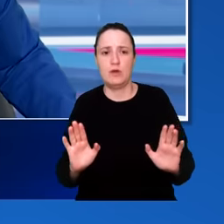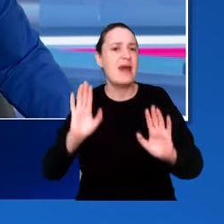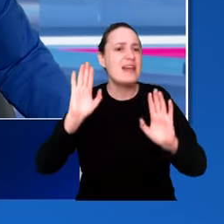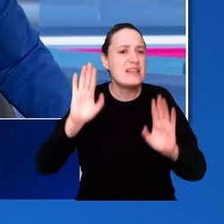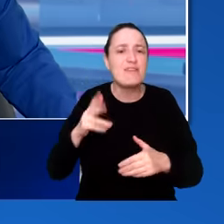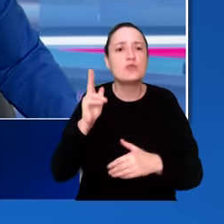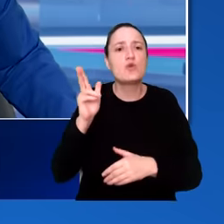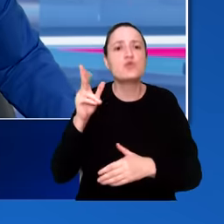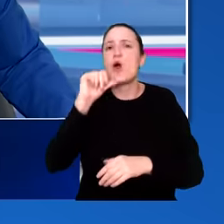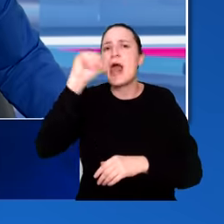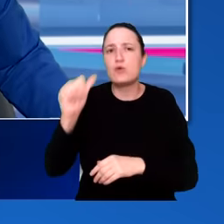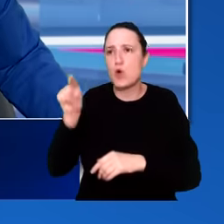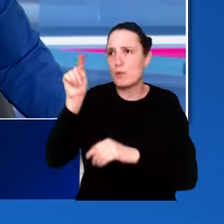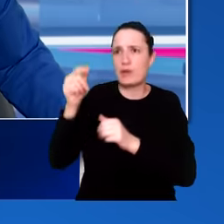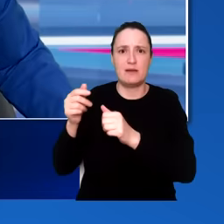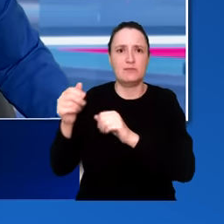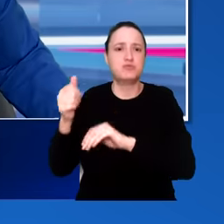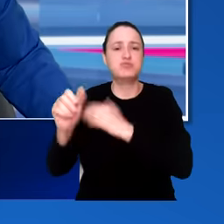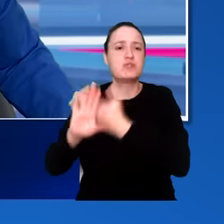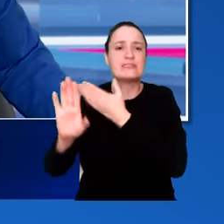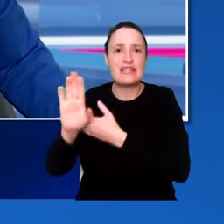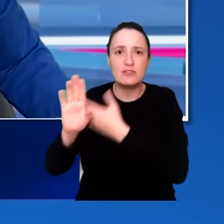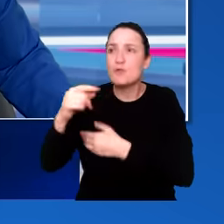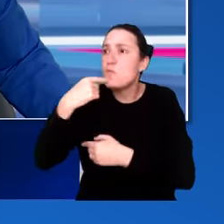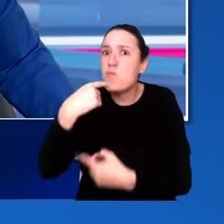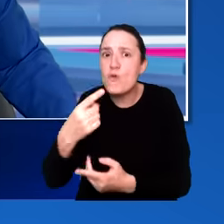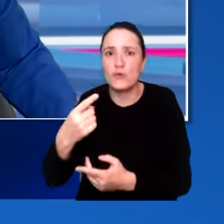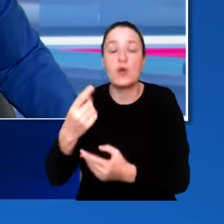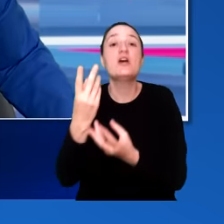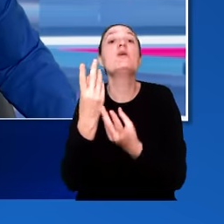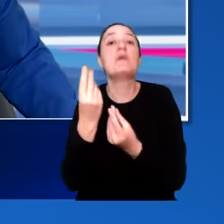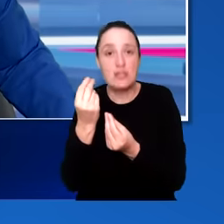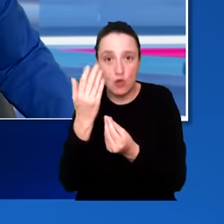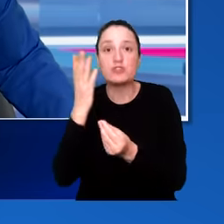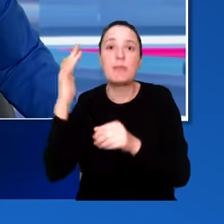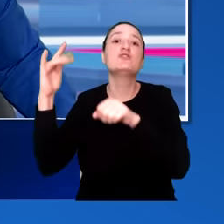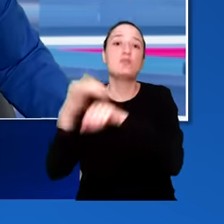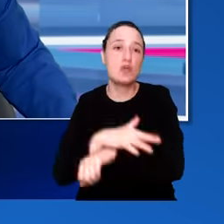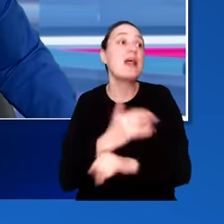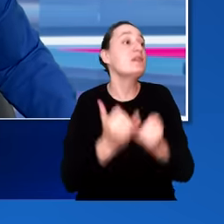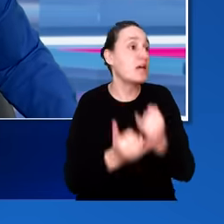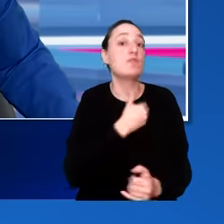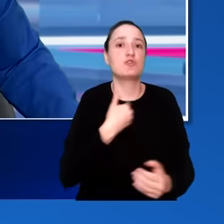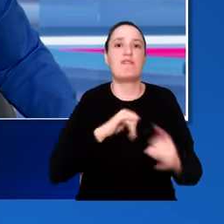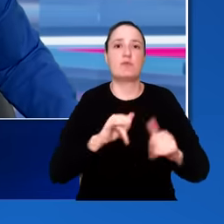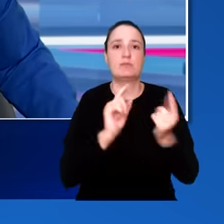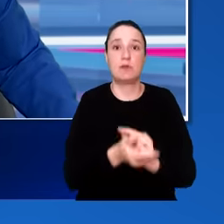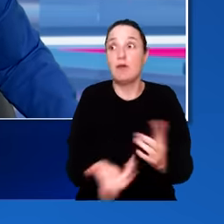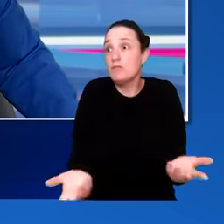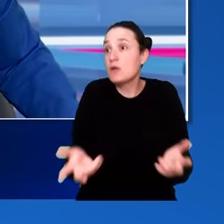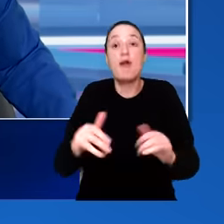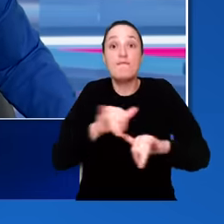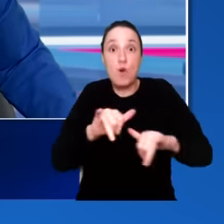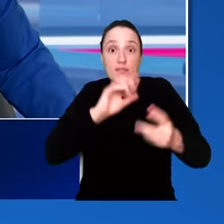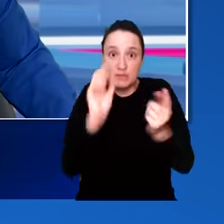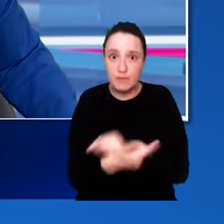nominatów europejskich, że środki uwolnimy wtedy, kiedy zmieni się w Polsce władza. Władza się w Polsce zmieniła,